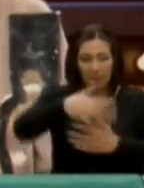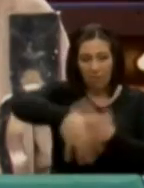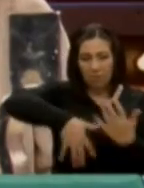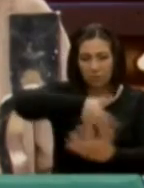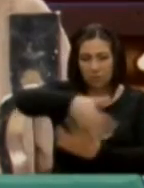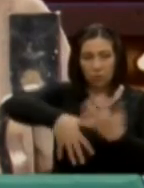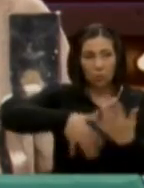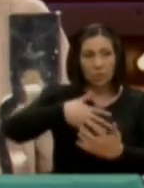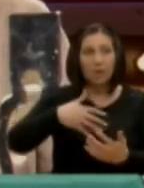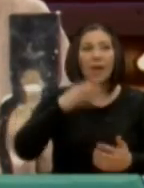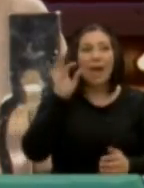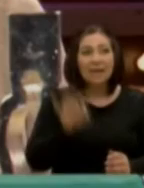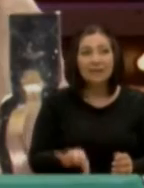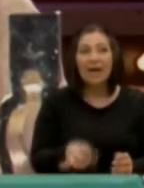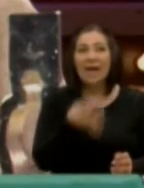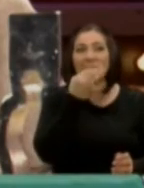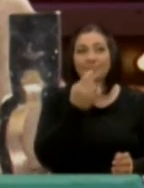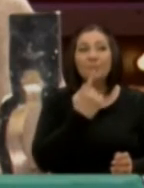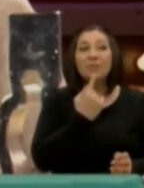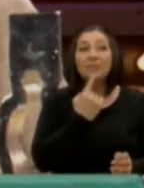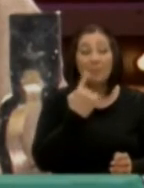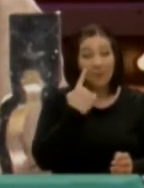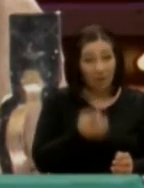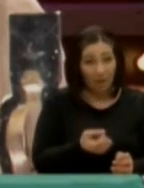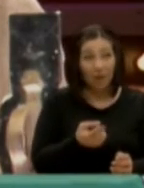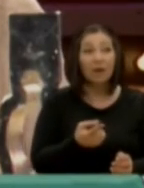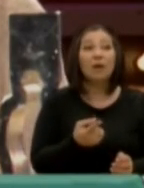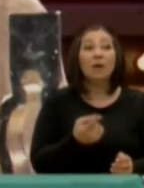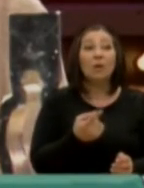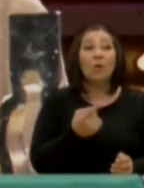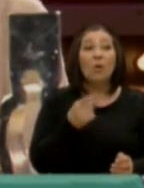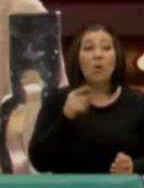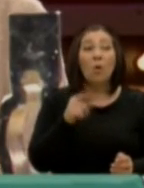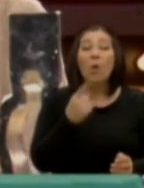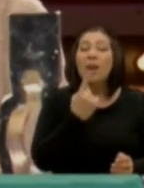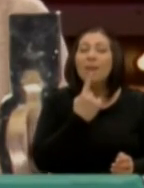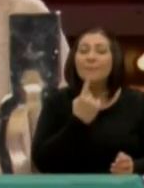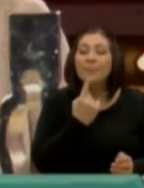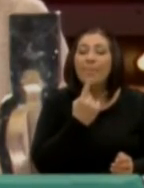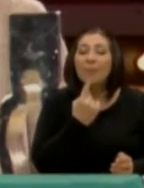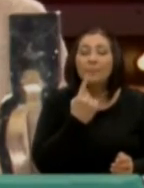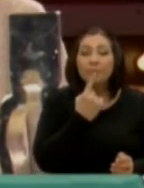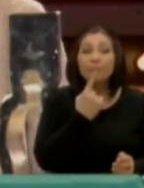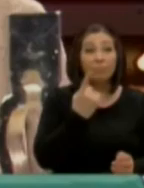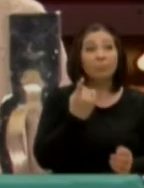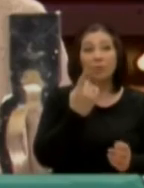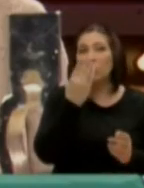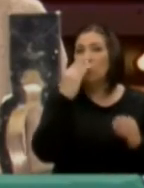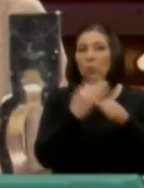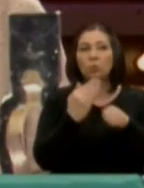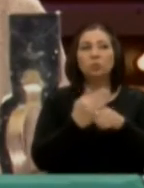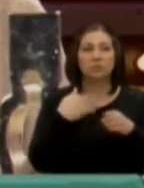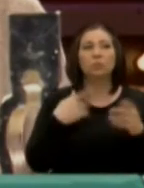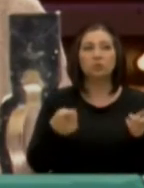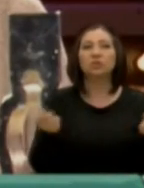yaparak tabii de her seferinde de tadarak yani o lezzeti muhafaza etmeye